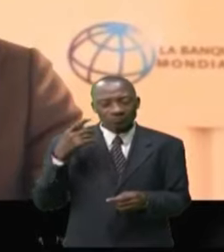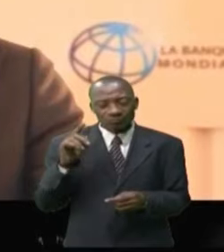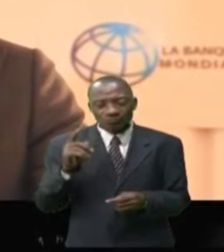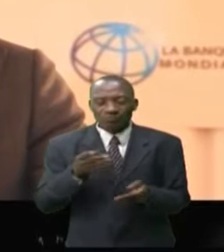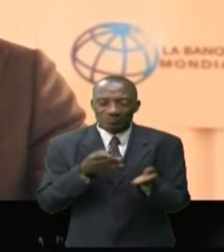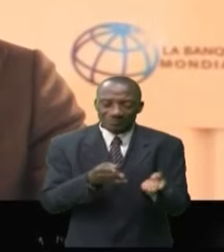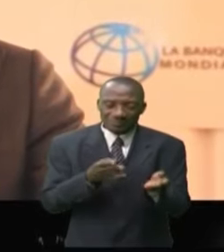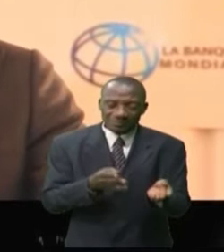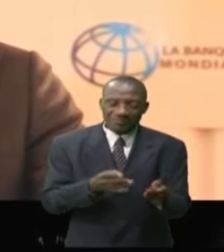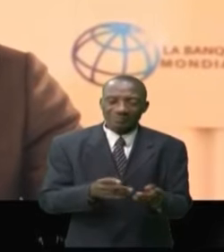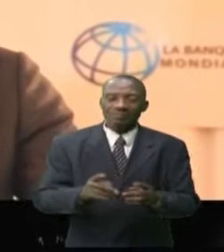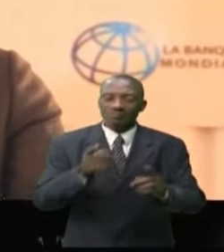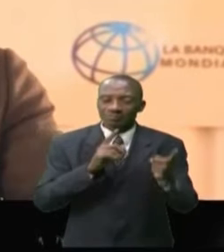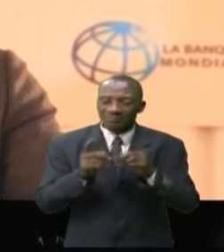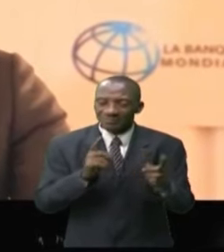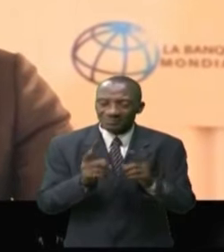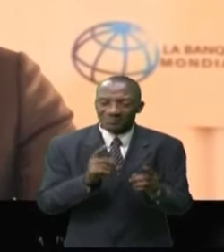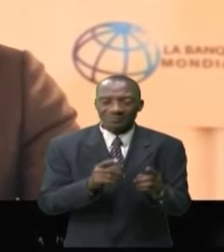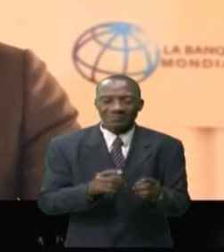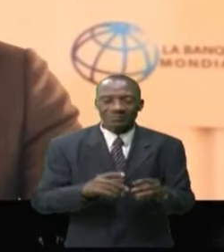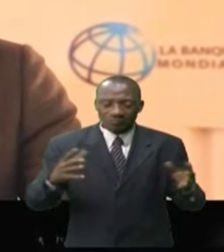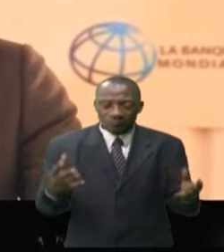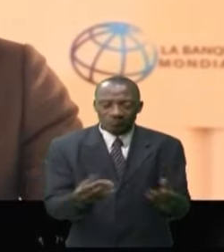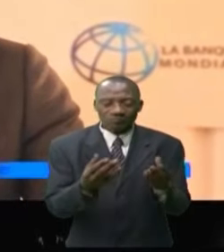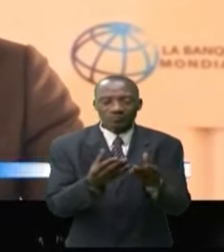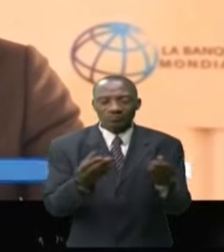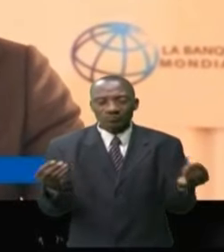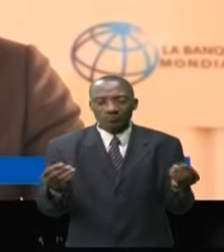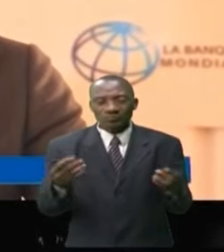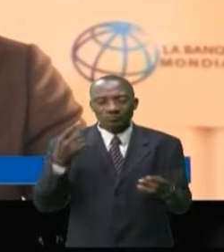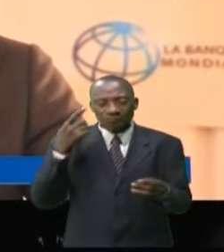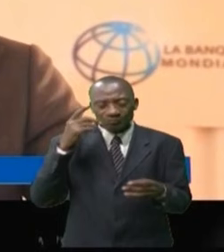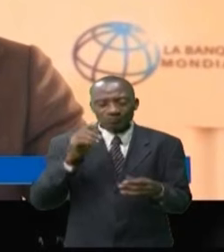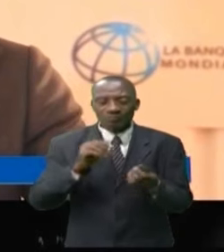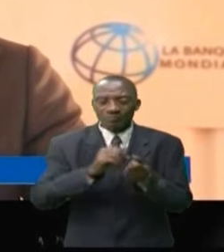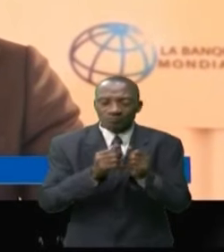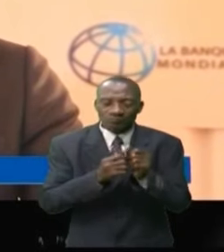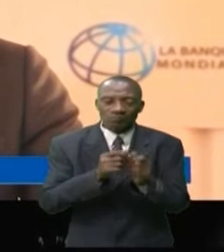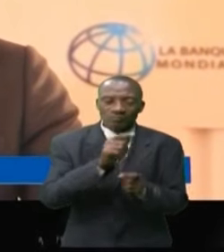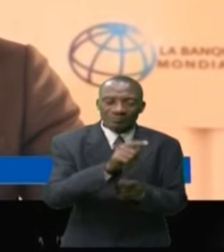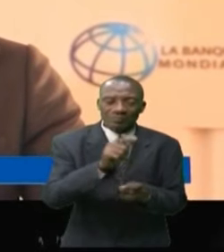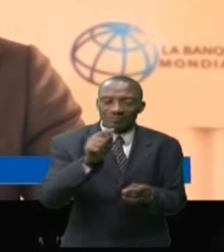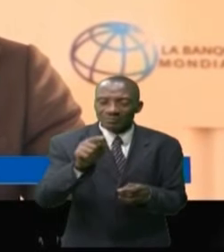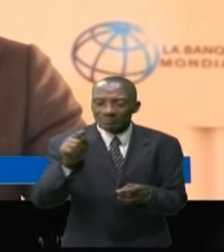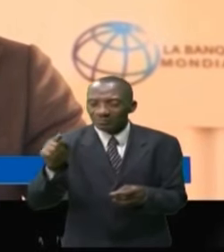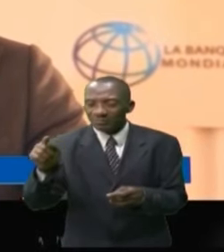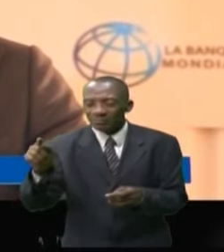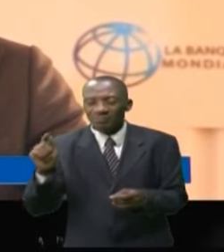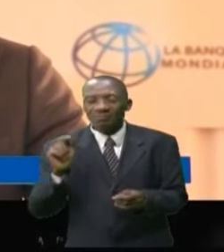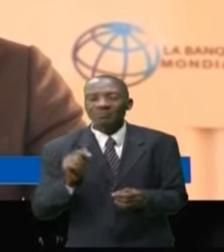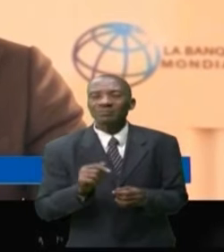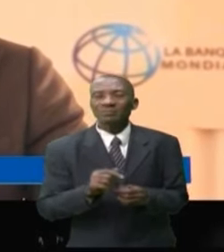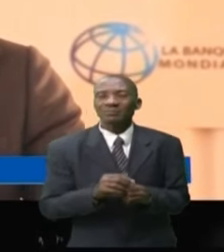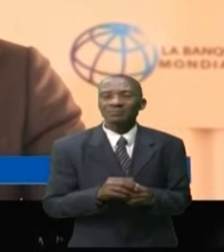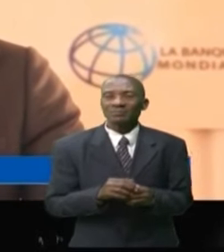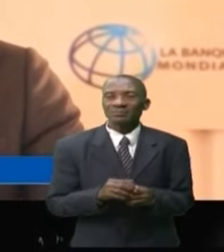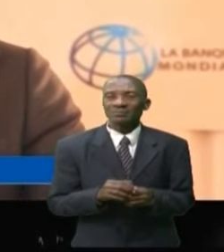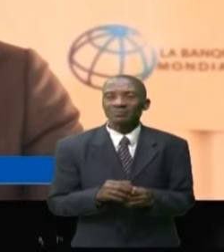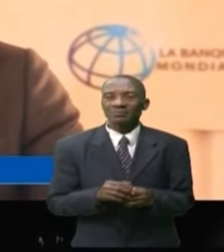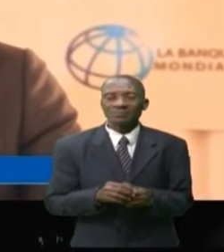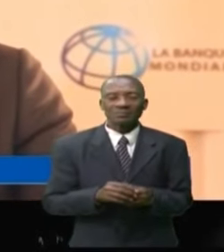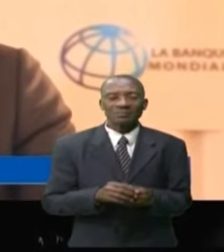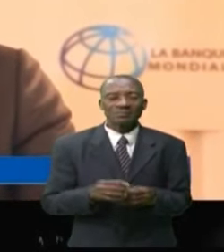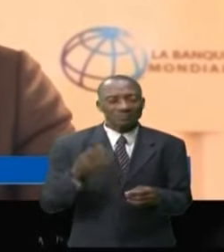s'invitent nous avons même pendant un moment nous parlons de manque hypox qui est là de se dire que au découp de cette exercice il va